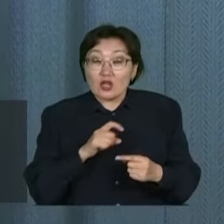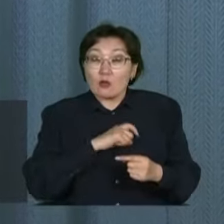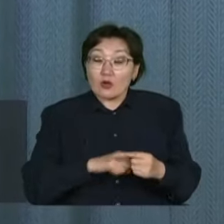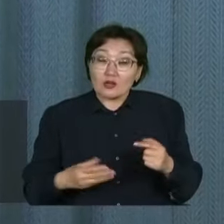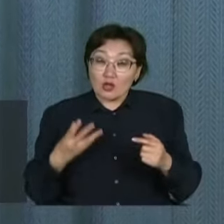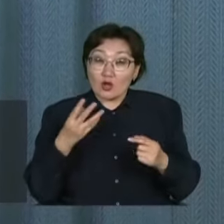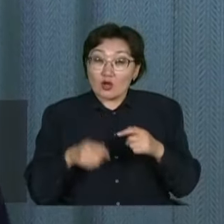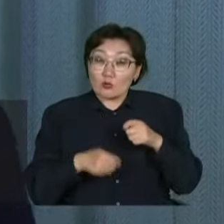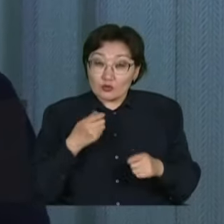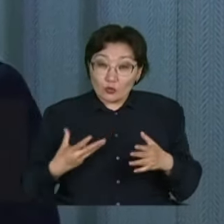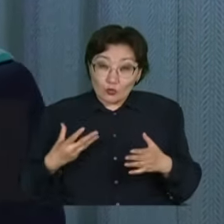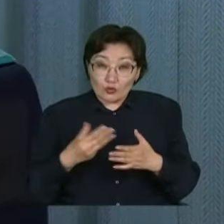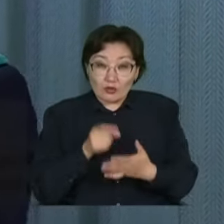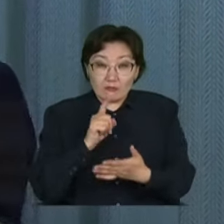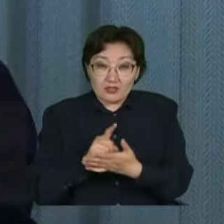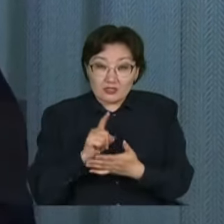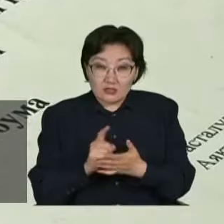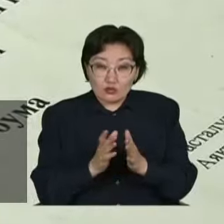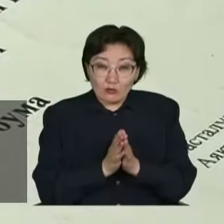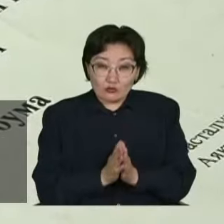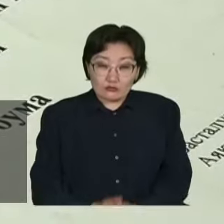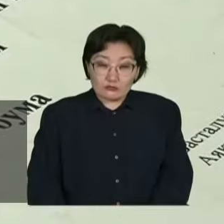шығын өтеуге міндеттелуін сұрап отыр.